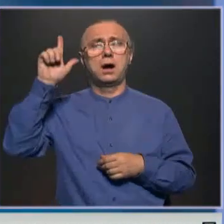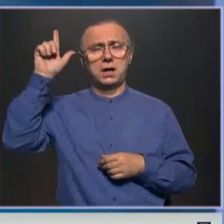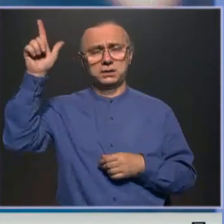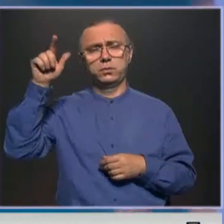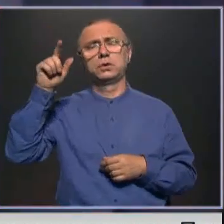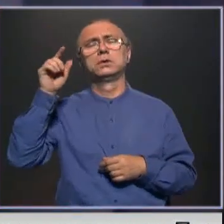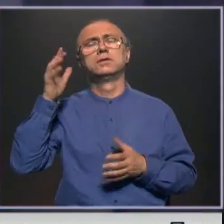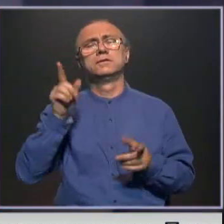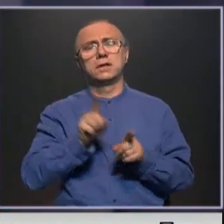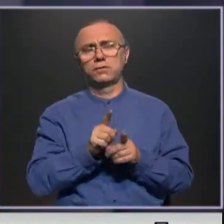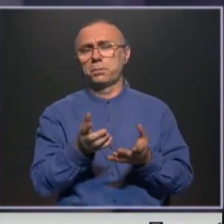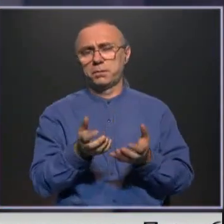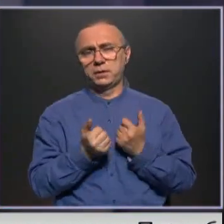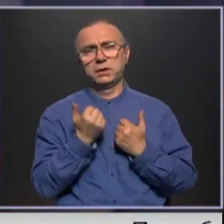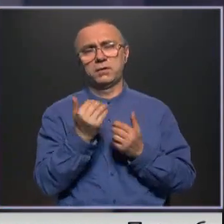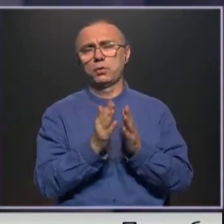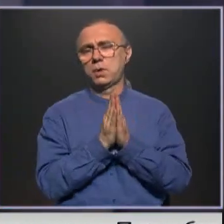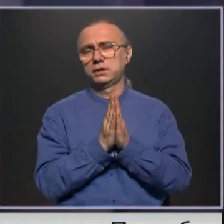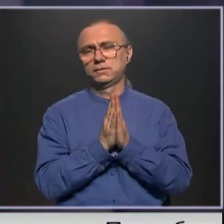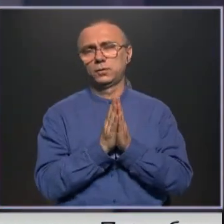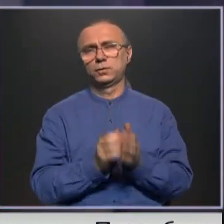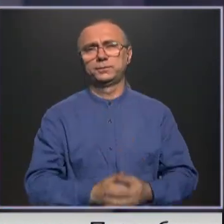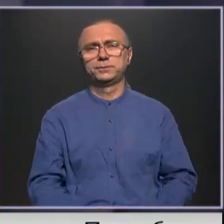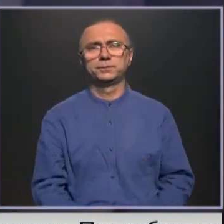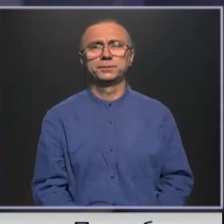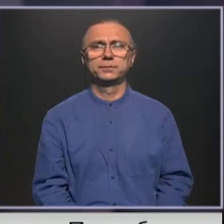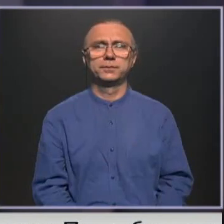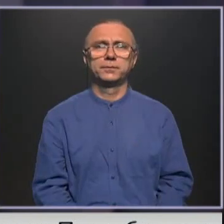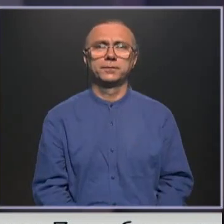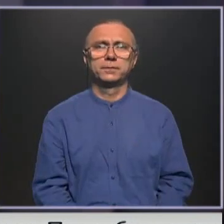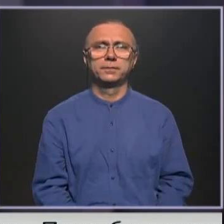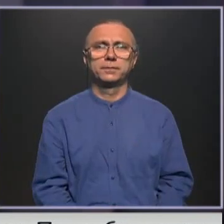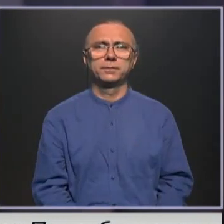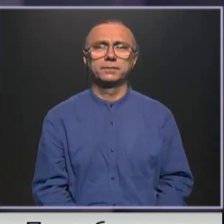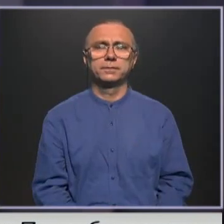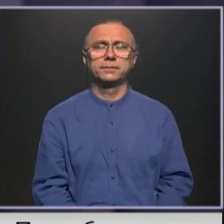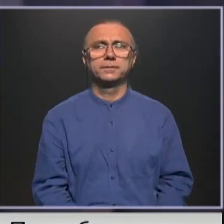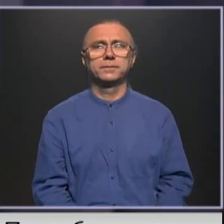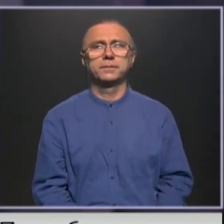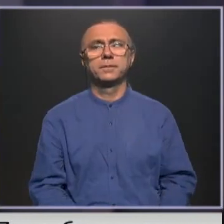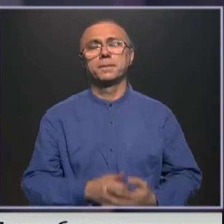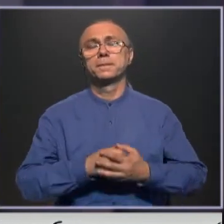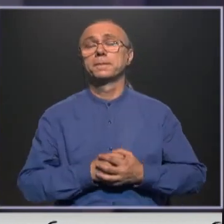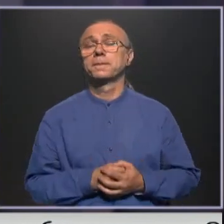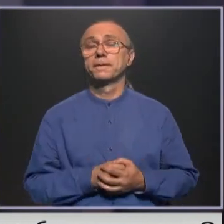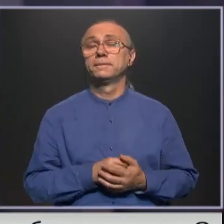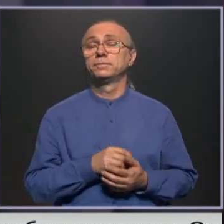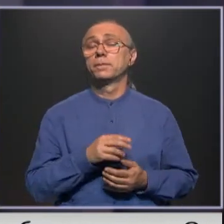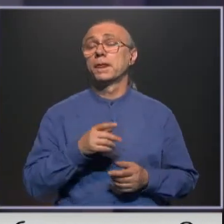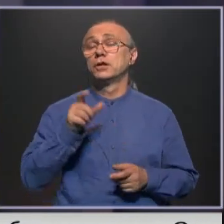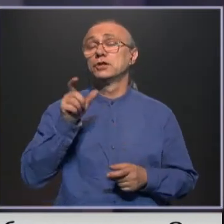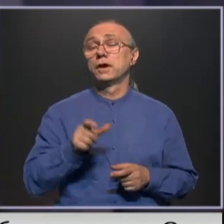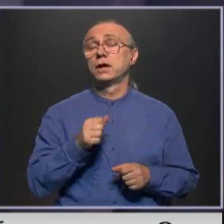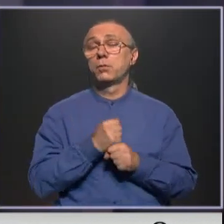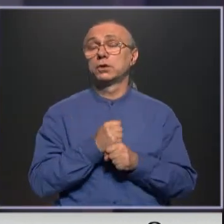равно твою молитву примет. Вот, друзья, давайте вот через один возьмем видео вопрос. Сейчас пока зададим то, что есть. Батюшка, человек работает водителем на